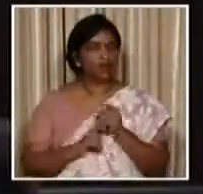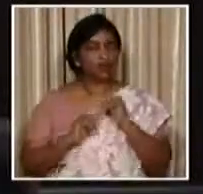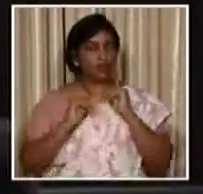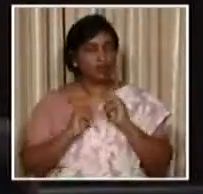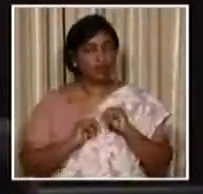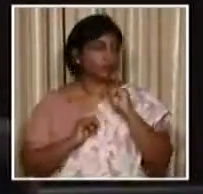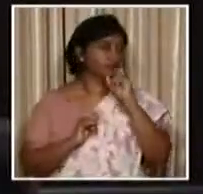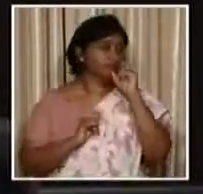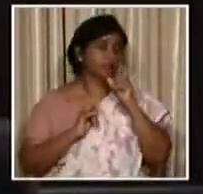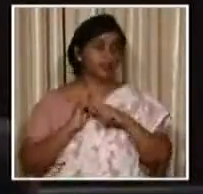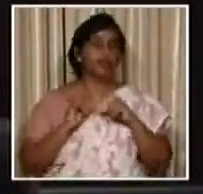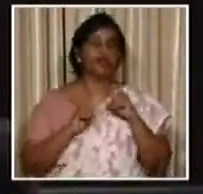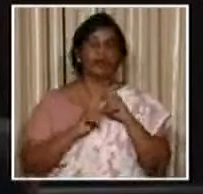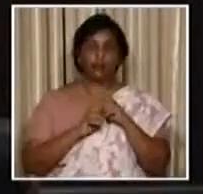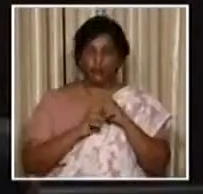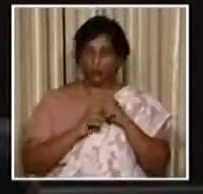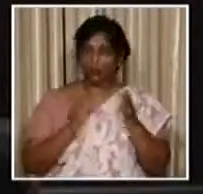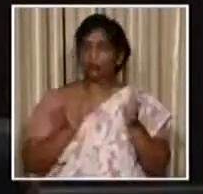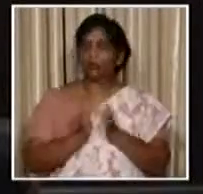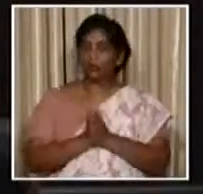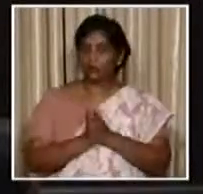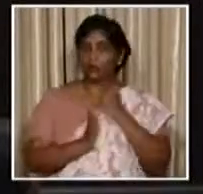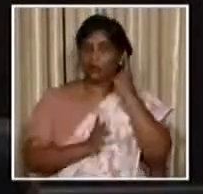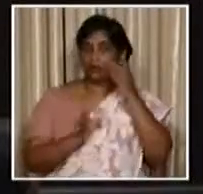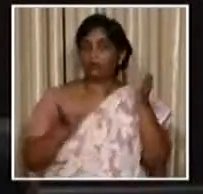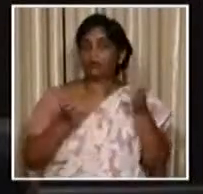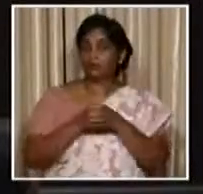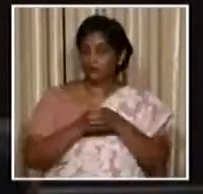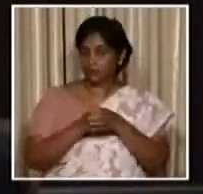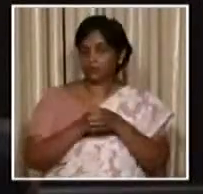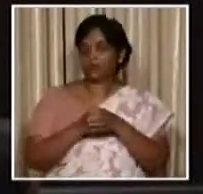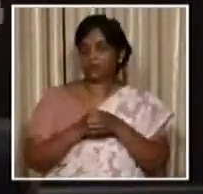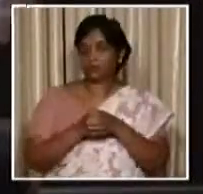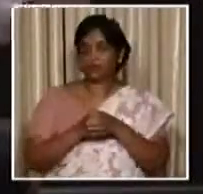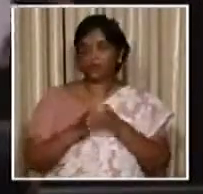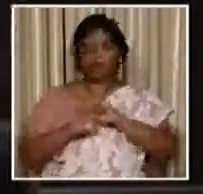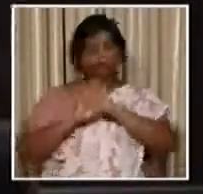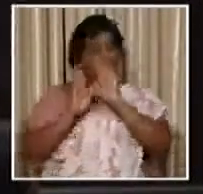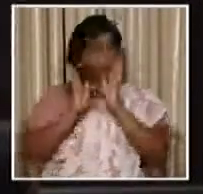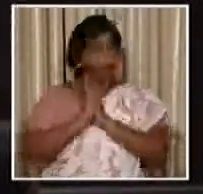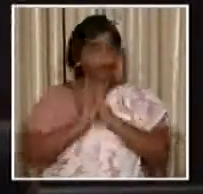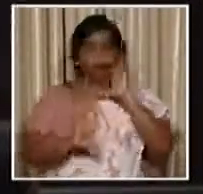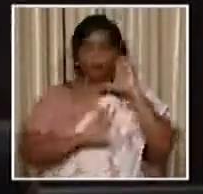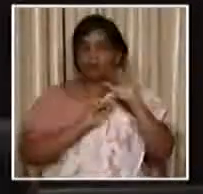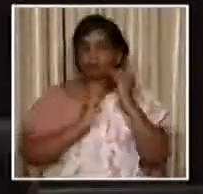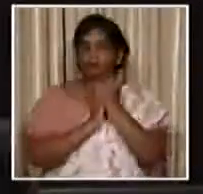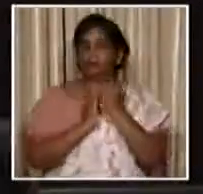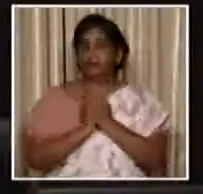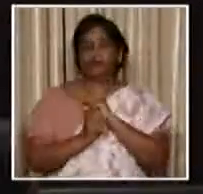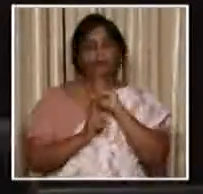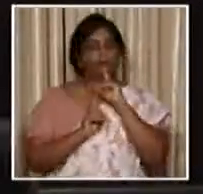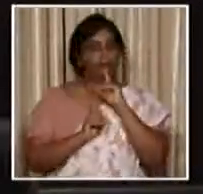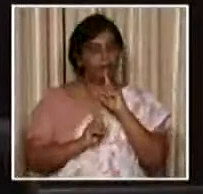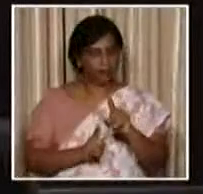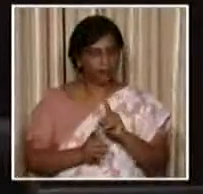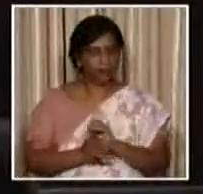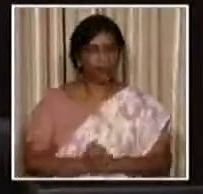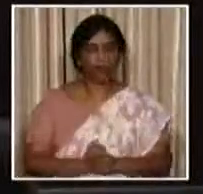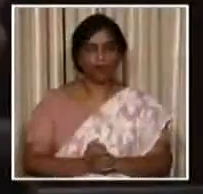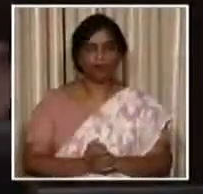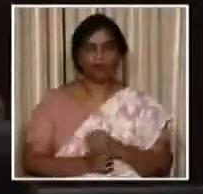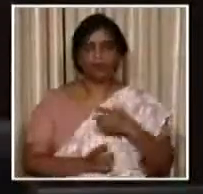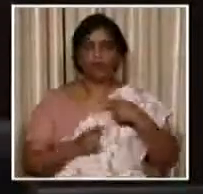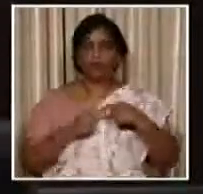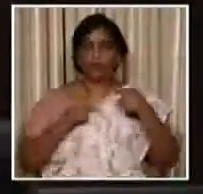අපරාධ පරීක්ෂණ දෙපාර්තමේන්තුවත් එහෙමත් නැත්නම් බුද්ධි සේවාවත් ගෙනල්ලා සවිස්තරාත්මක පැහැදිලි කිරීමක් කරන්න මම